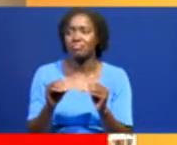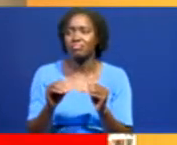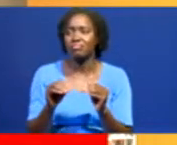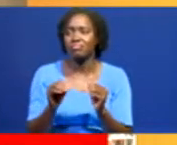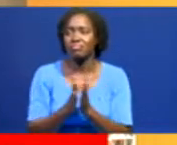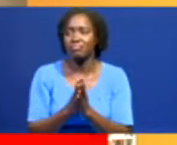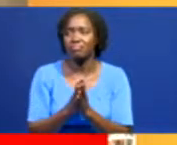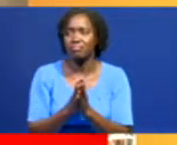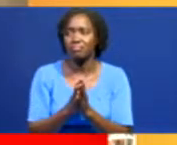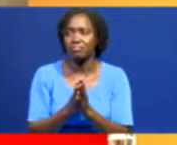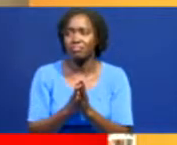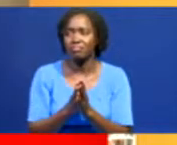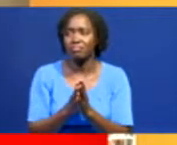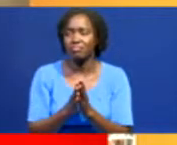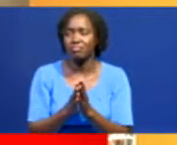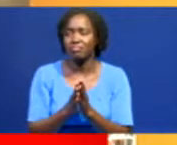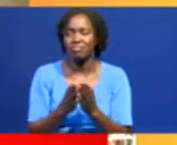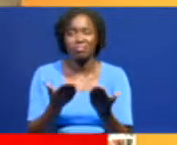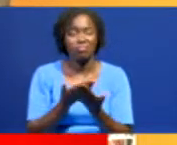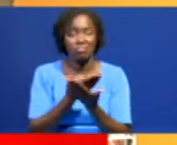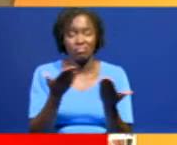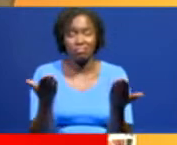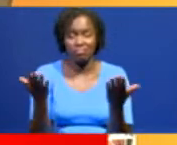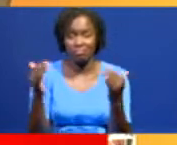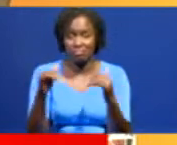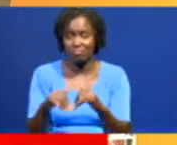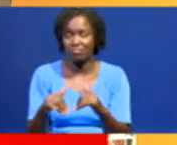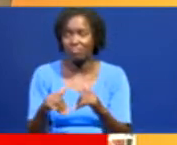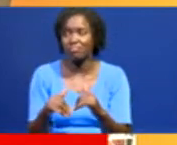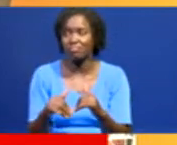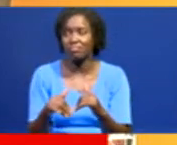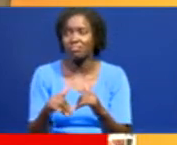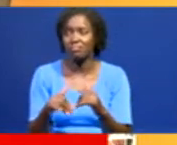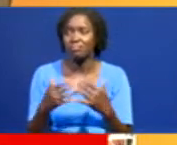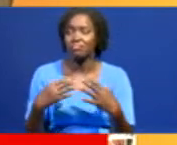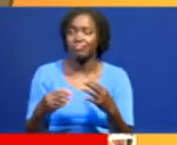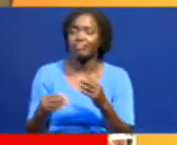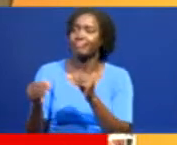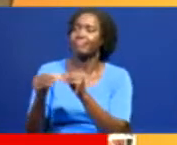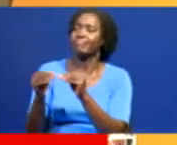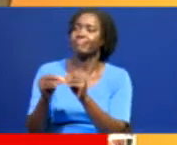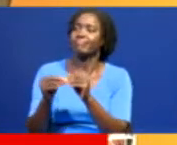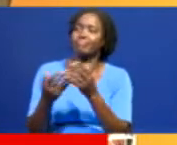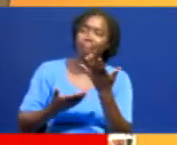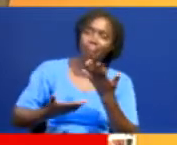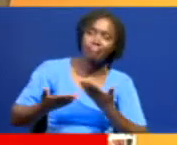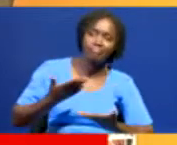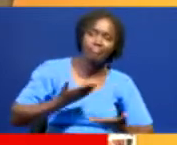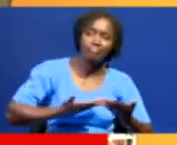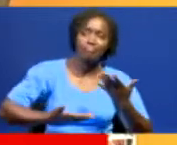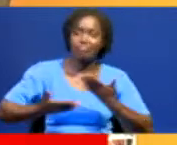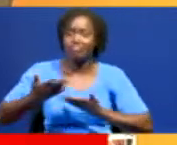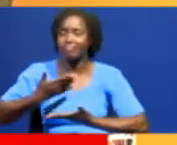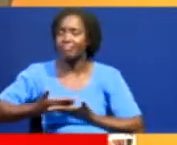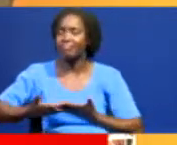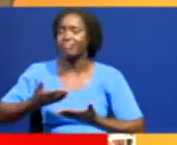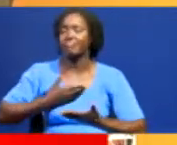huko kaangalia. Hizi kongamano zimekuwa tu watu kukutana kuongelea mambo